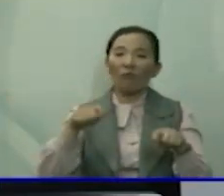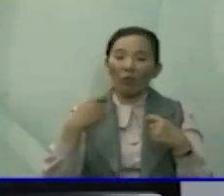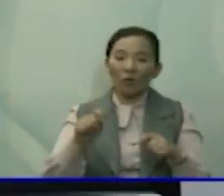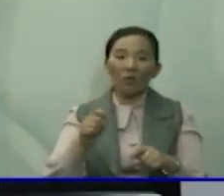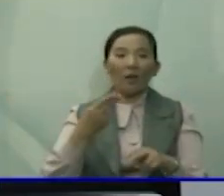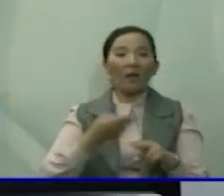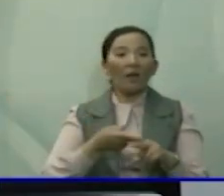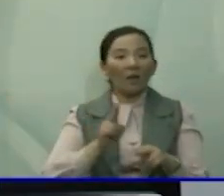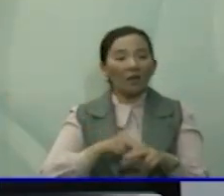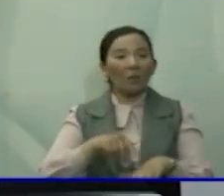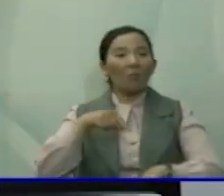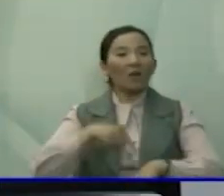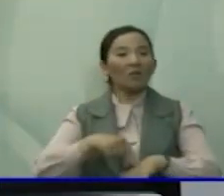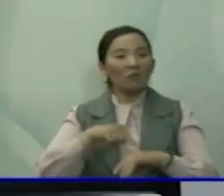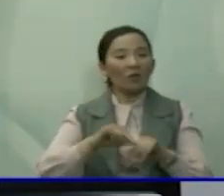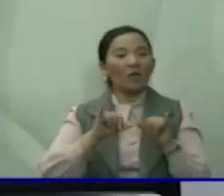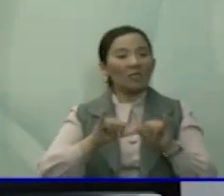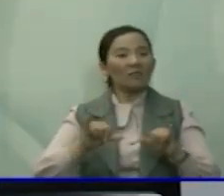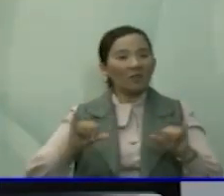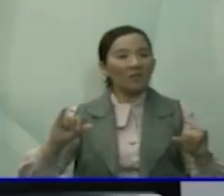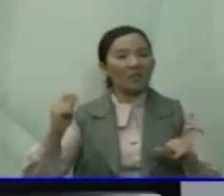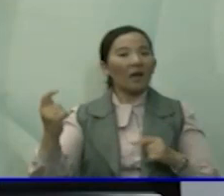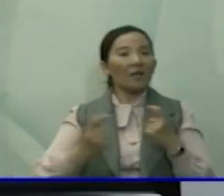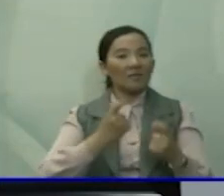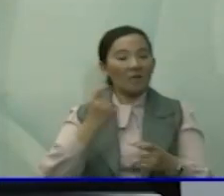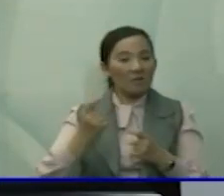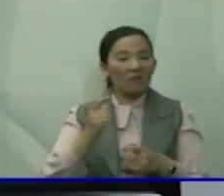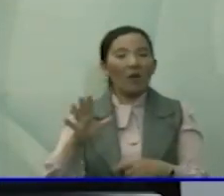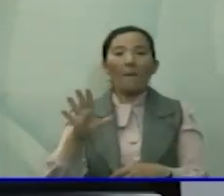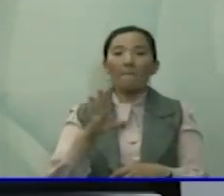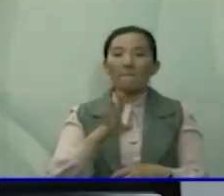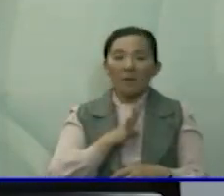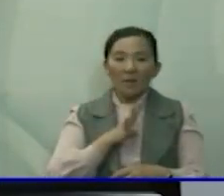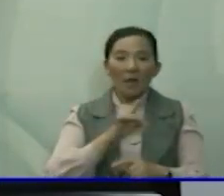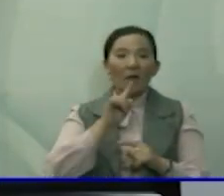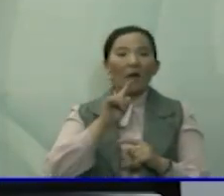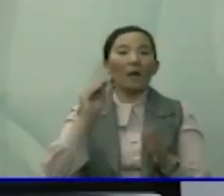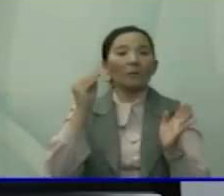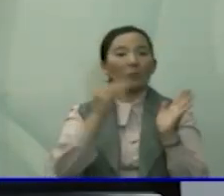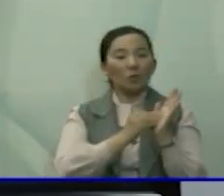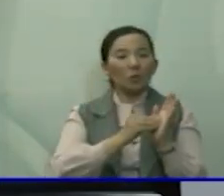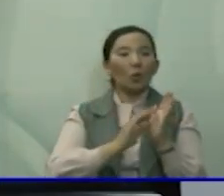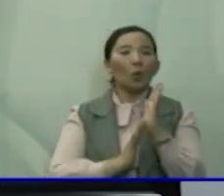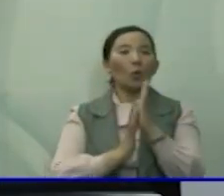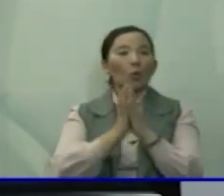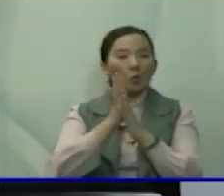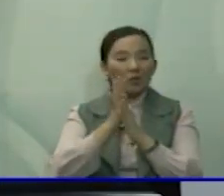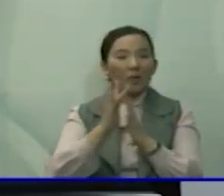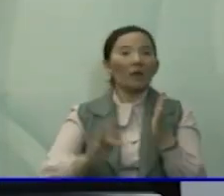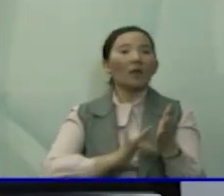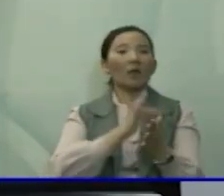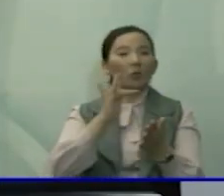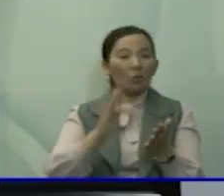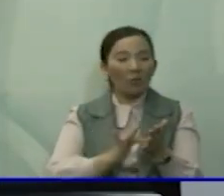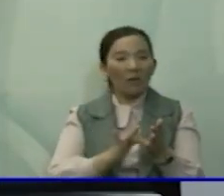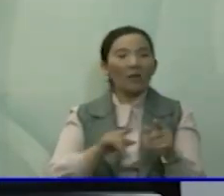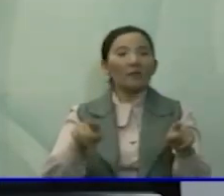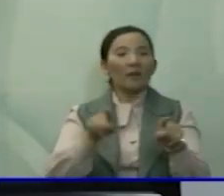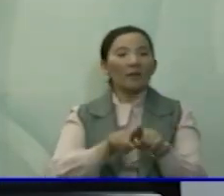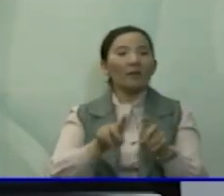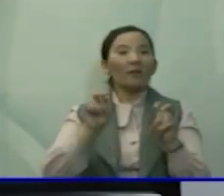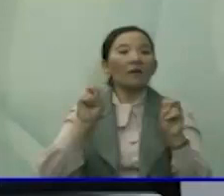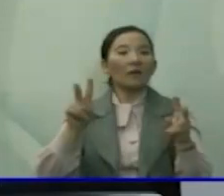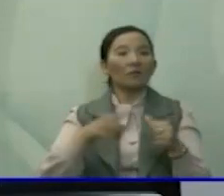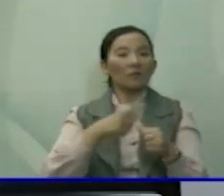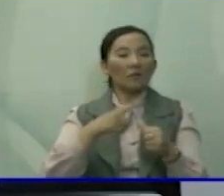позволило развивать хозяйство был отмечен рост городов таких как кайф